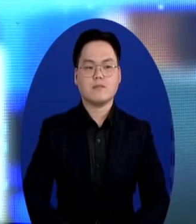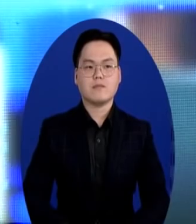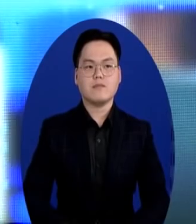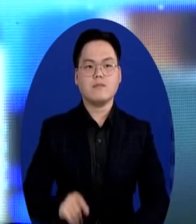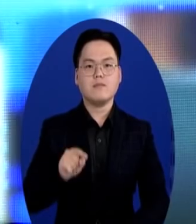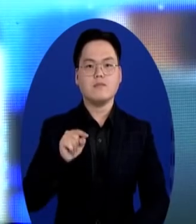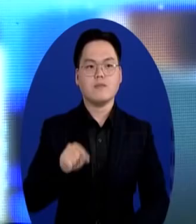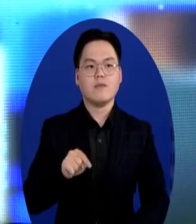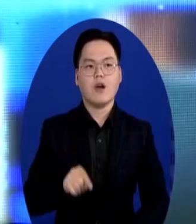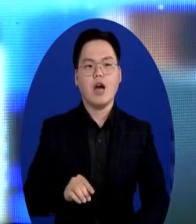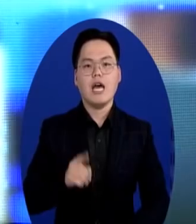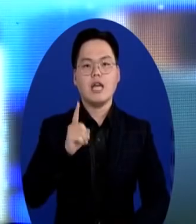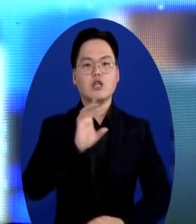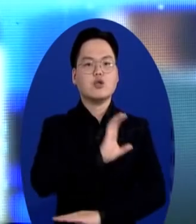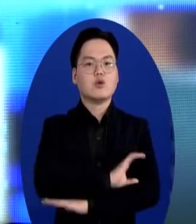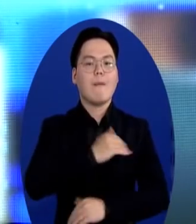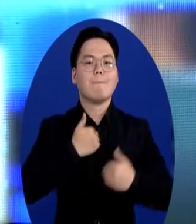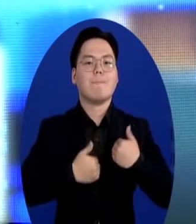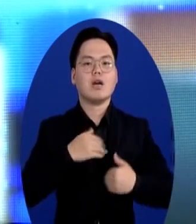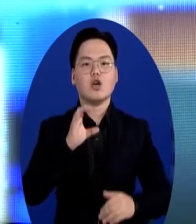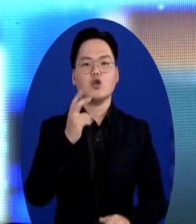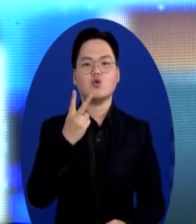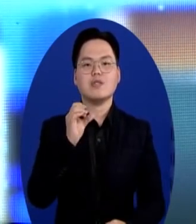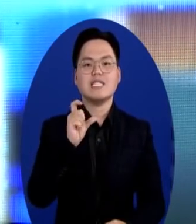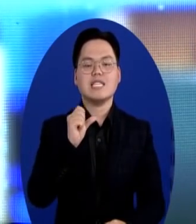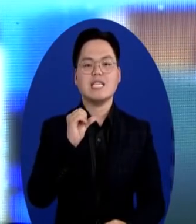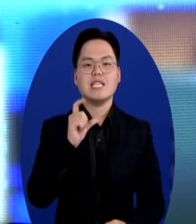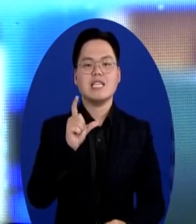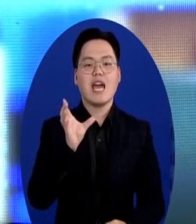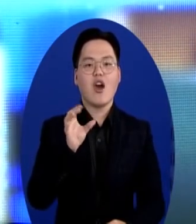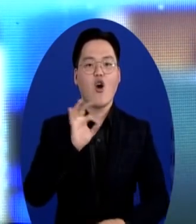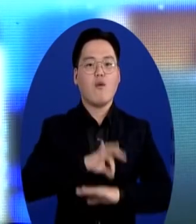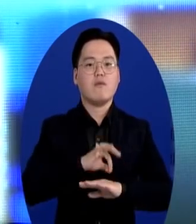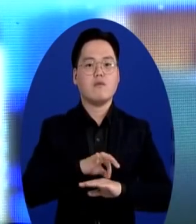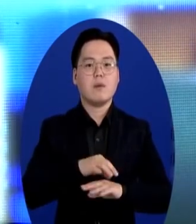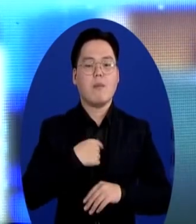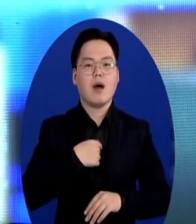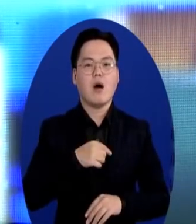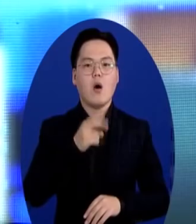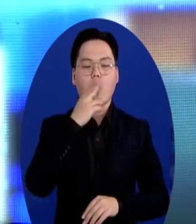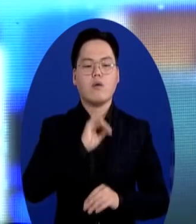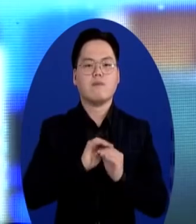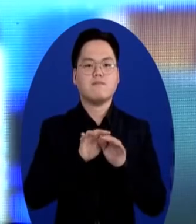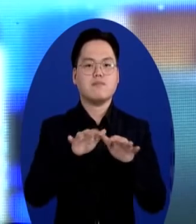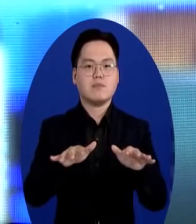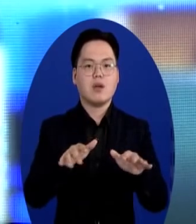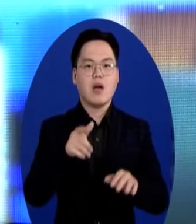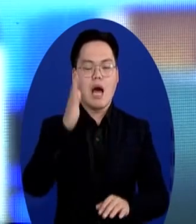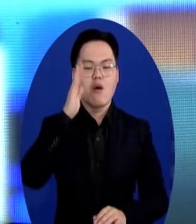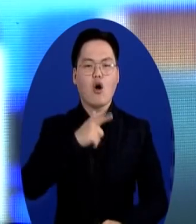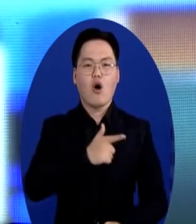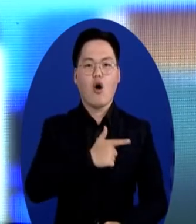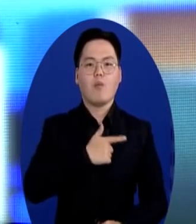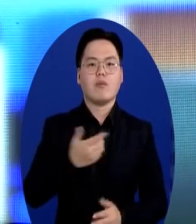Одоогоос хэдэн жилийн өмнө нэгэн сургуулийн багш сүрээ өвчтэй байсны улмаас хүүхдүүдэд энэ өвчин халдаасан тухай эцэгчүүд нь гомдол гаргаж байсан юм.